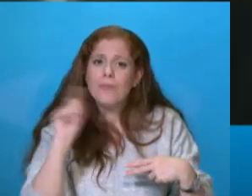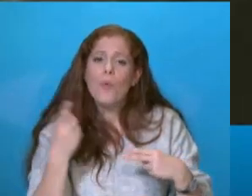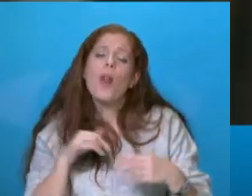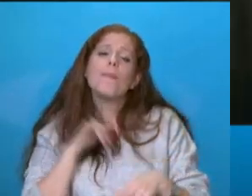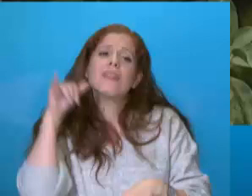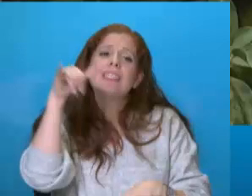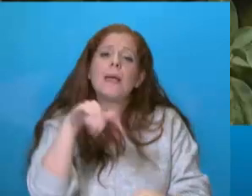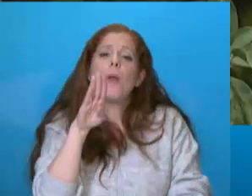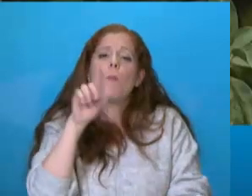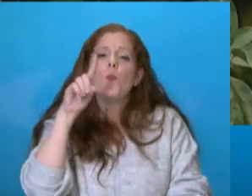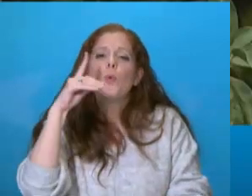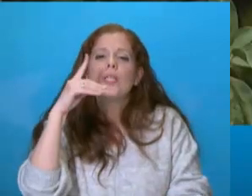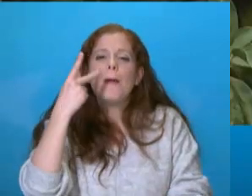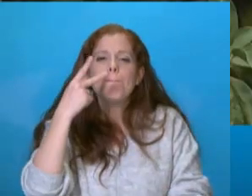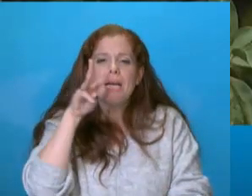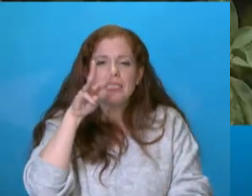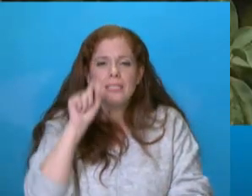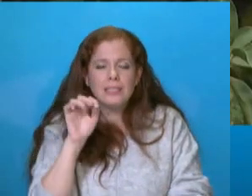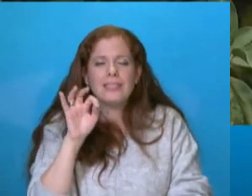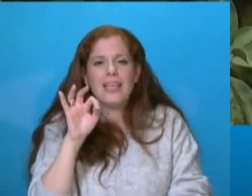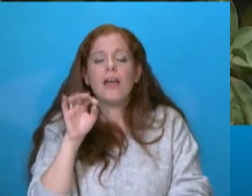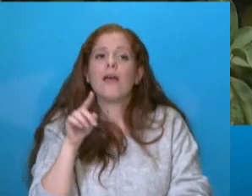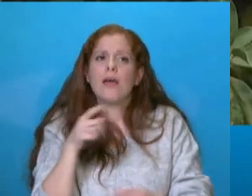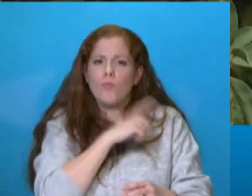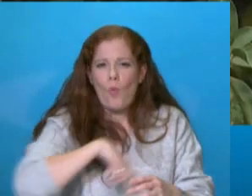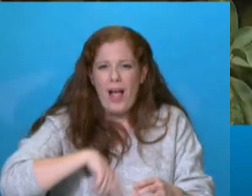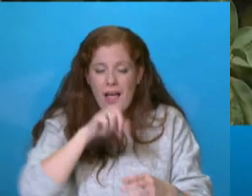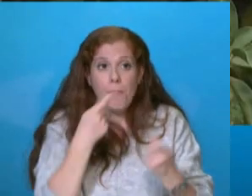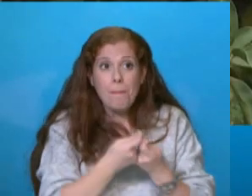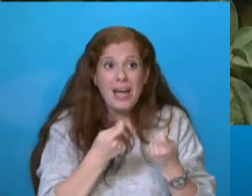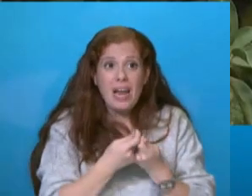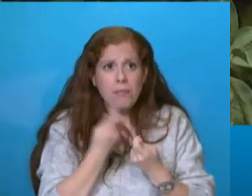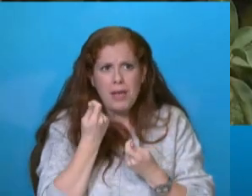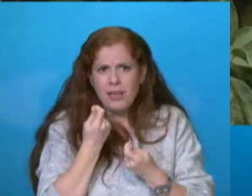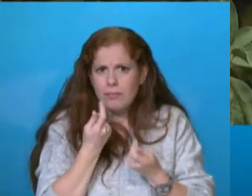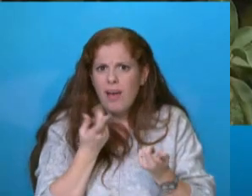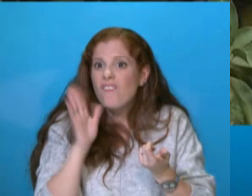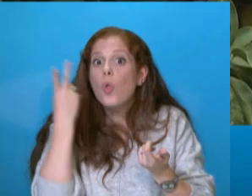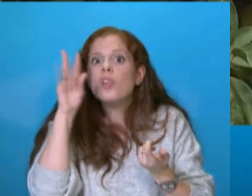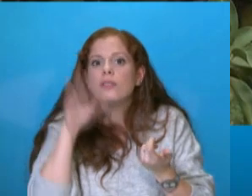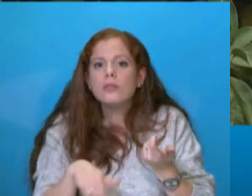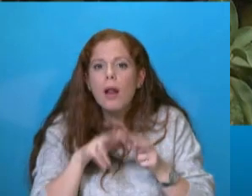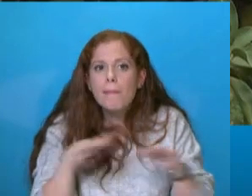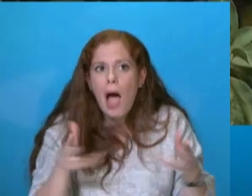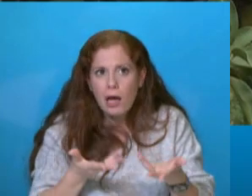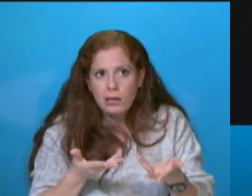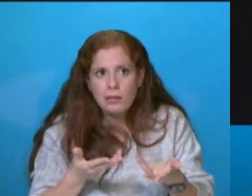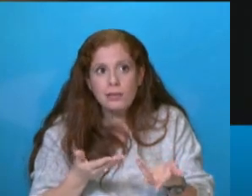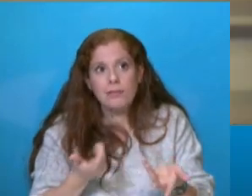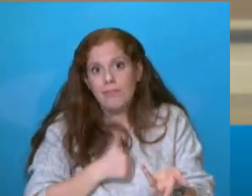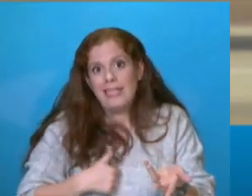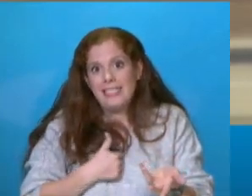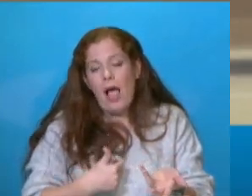לבודפסט. מבחינת המחירים זה יצא לנו מעולה, כאילו אפילו יותר זול מהארץ, לצערי.